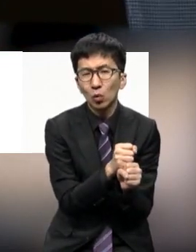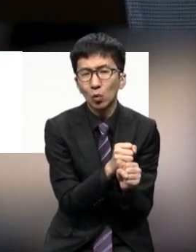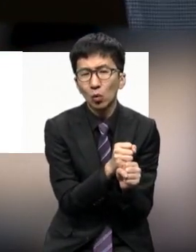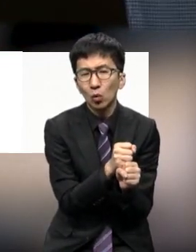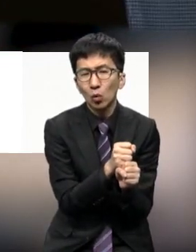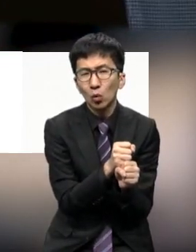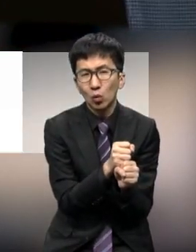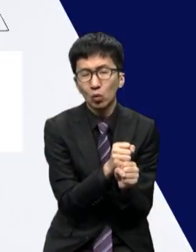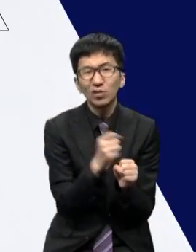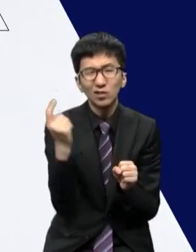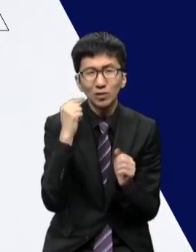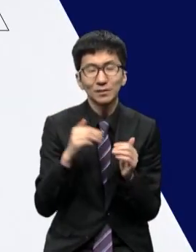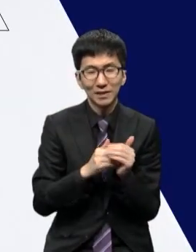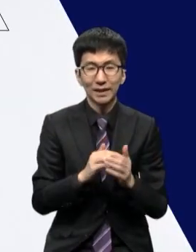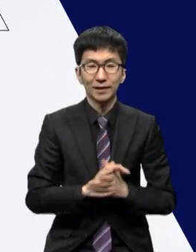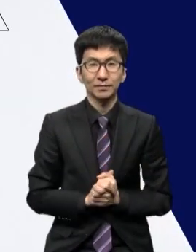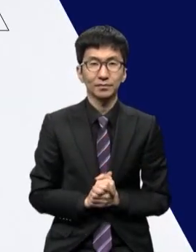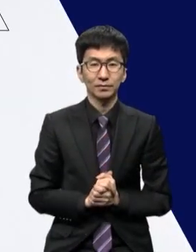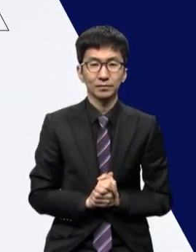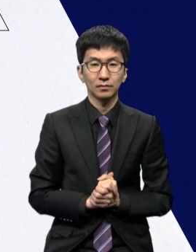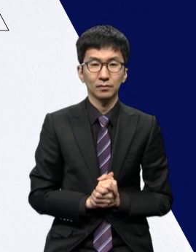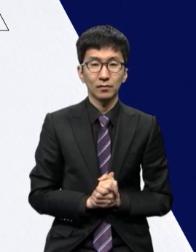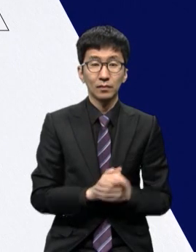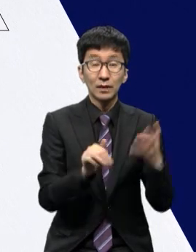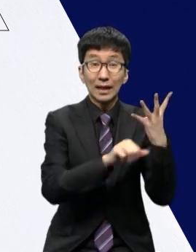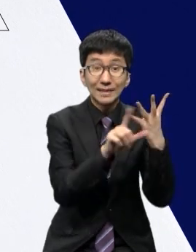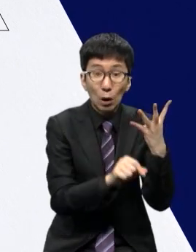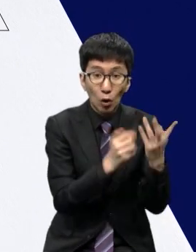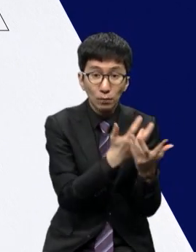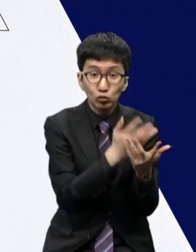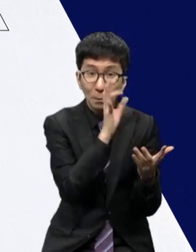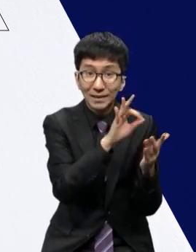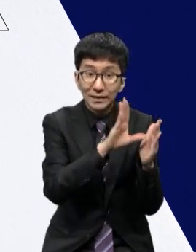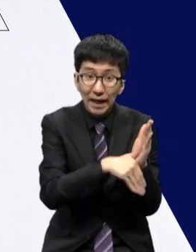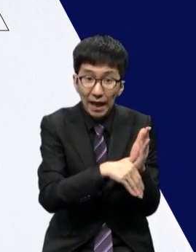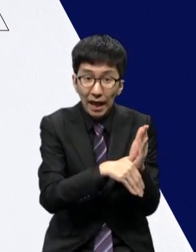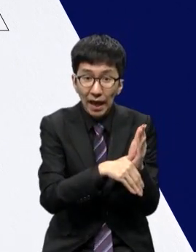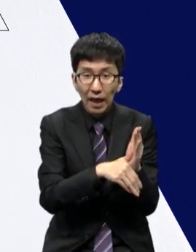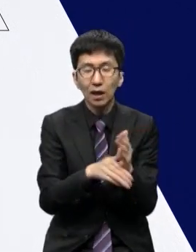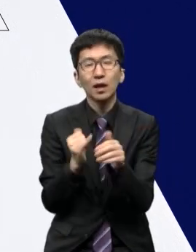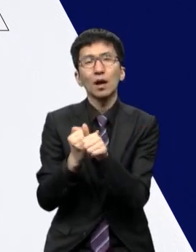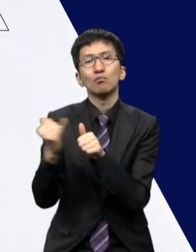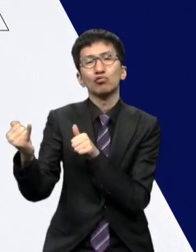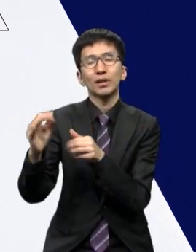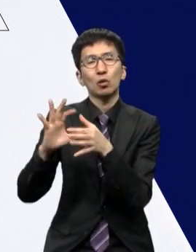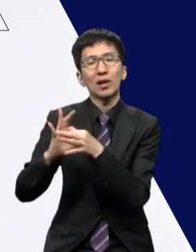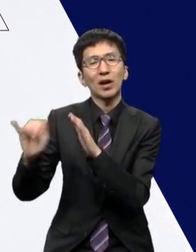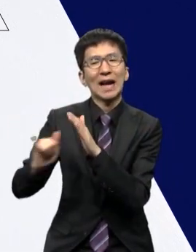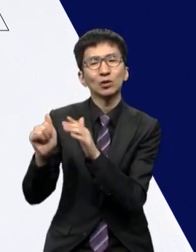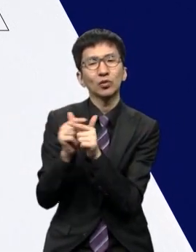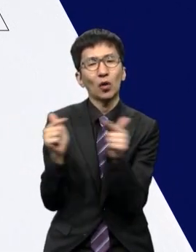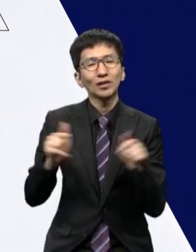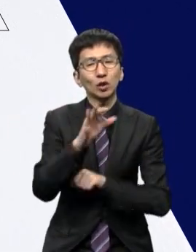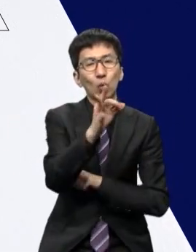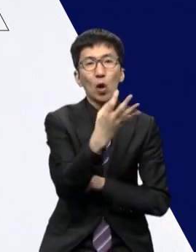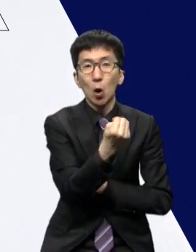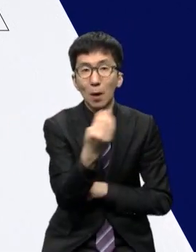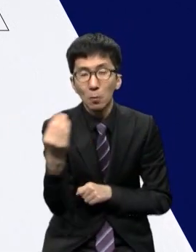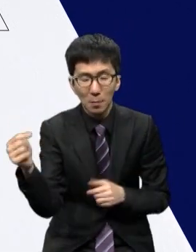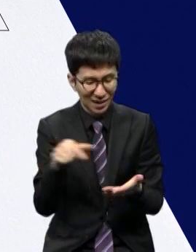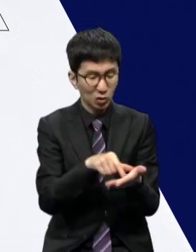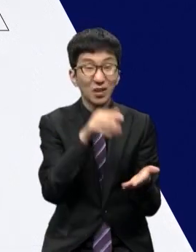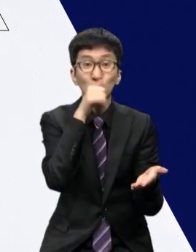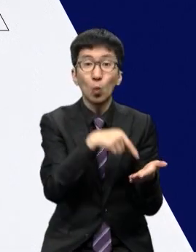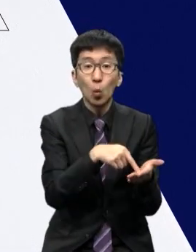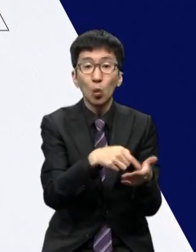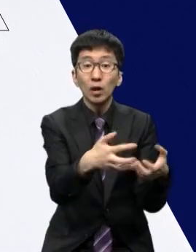얘기를 들었고 특히 4호 로 작성된 문건은 처가 관련 의혹에 대한 구체적인 횟수가 나와 있고 특정